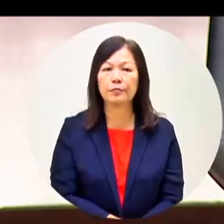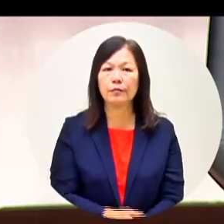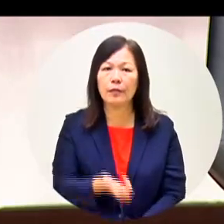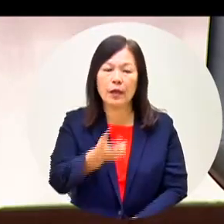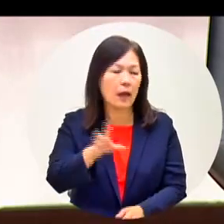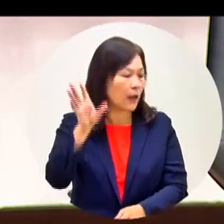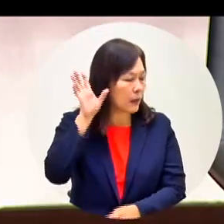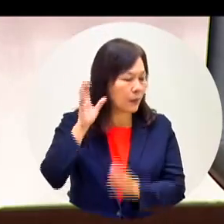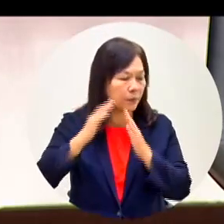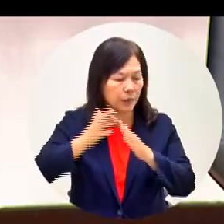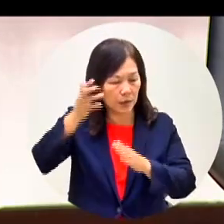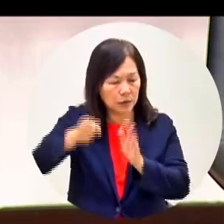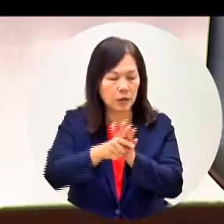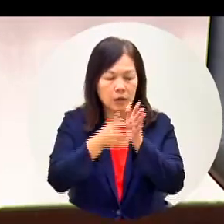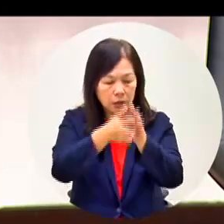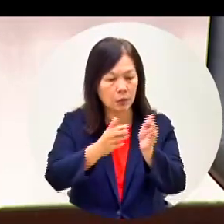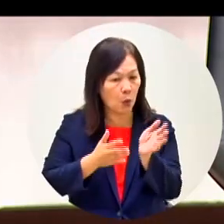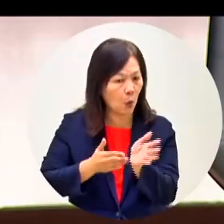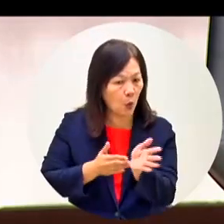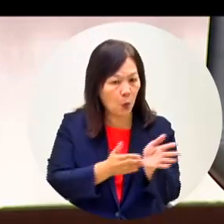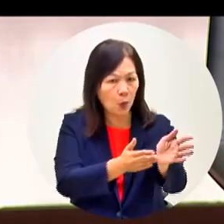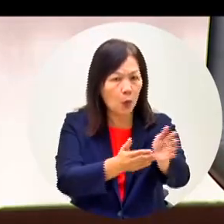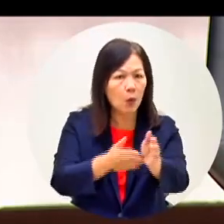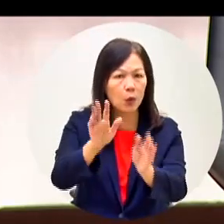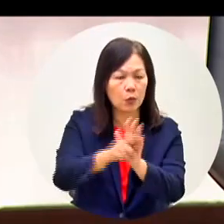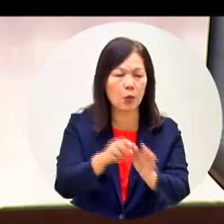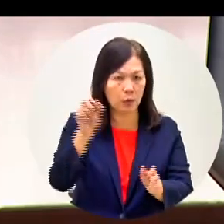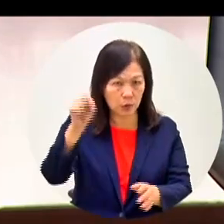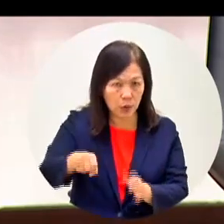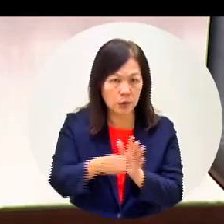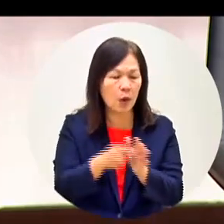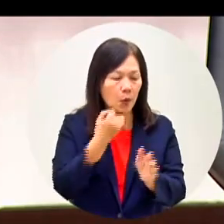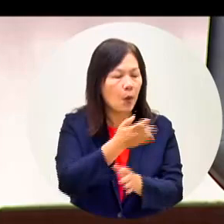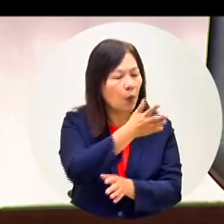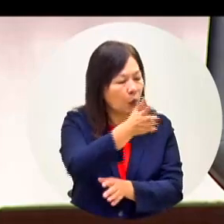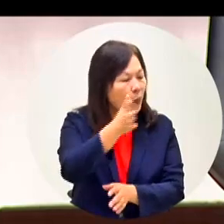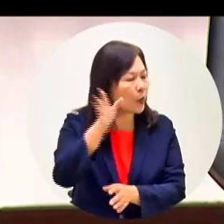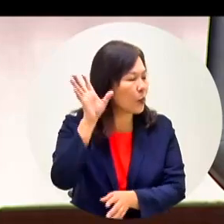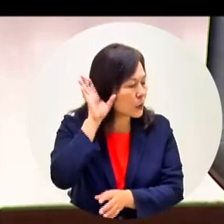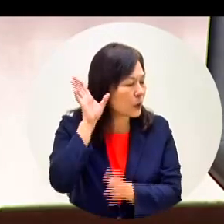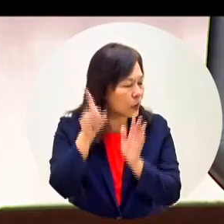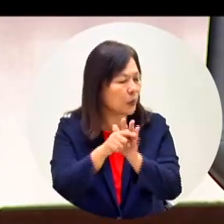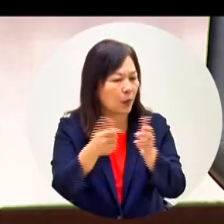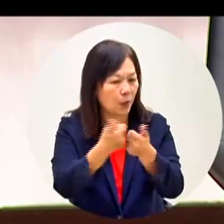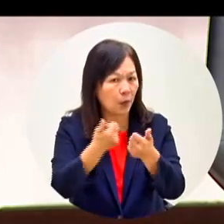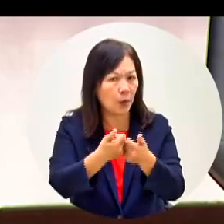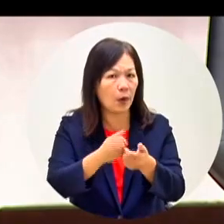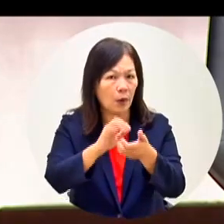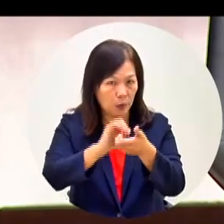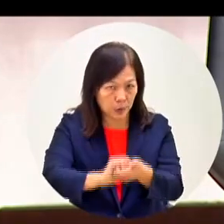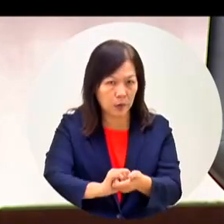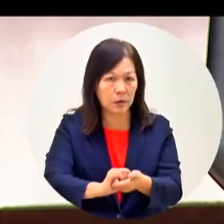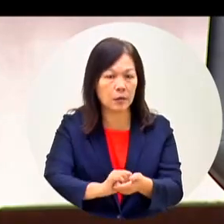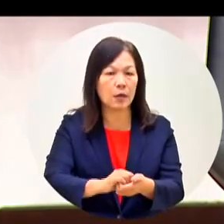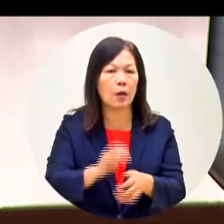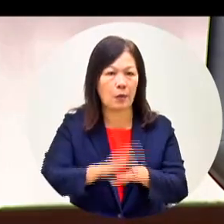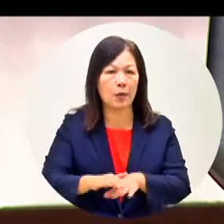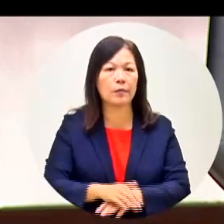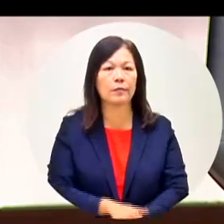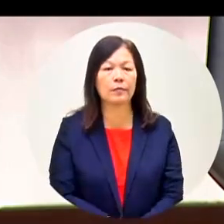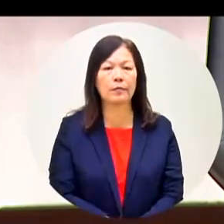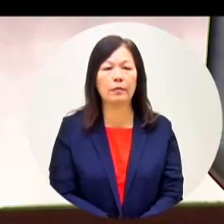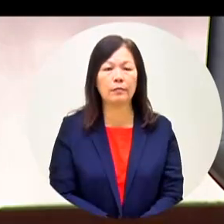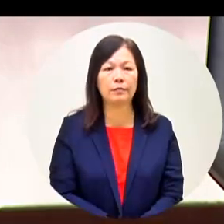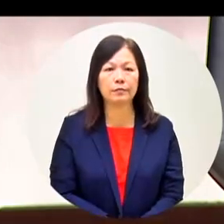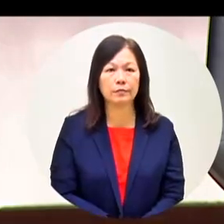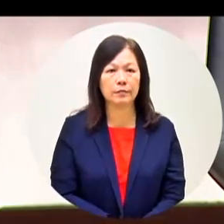有承诺说会广听民意再做决定，那本席这边也要代表我们